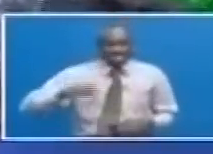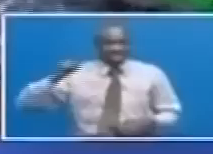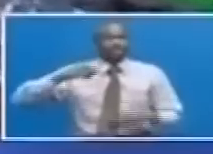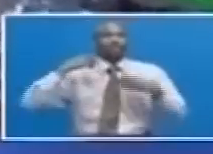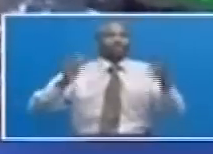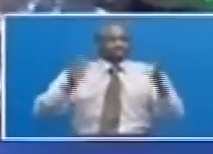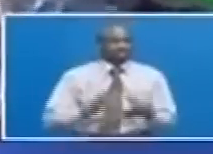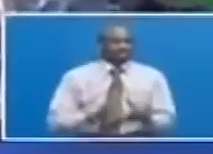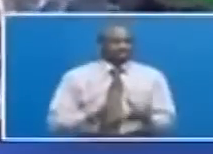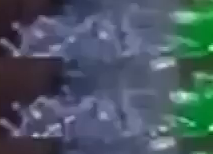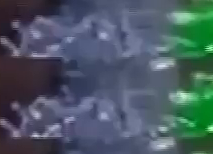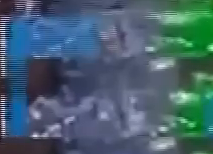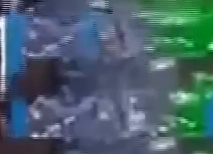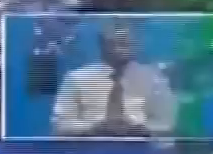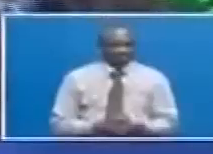zimepotea.